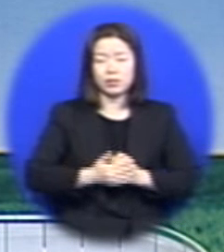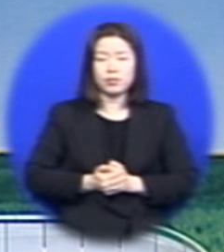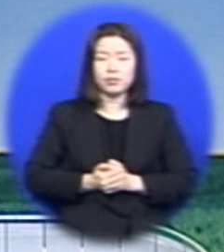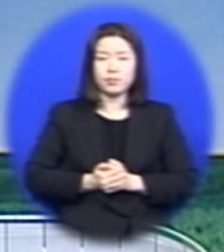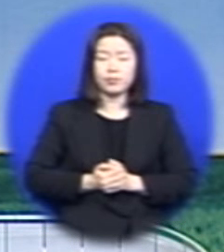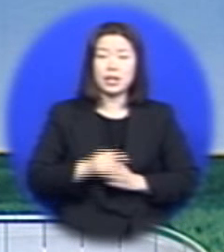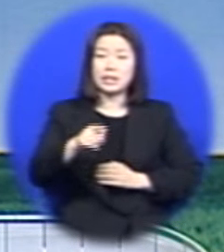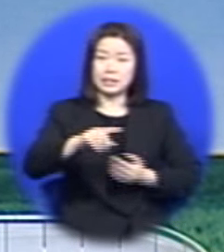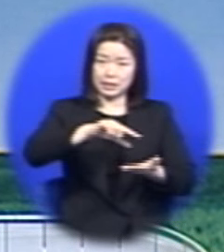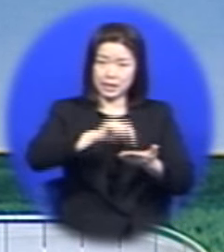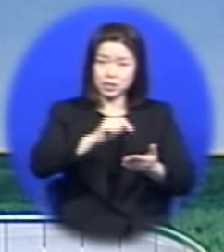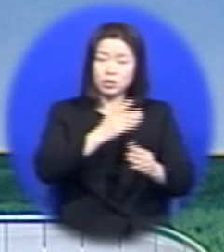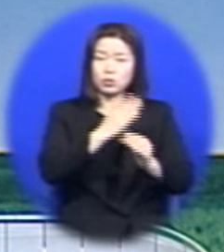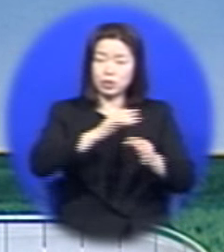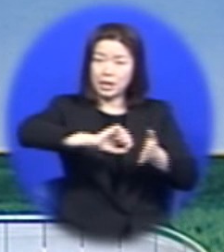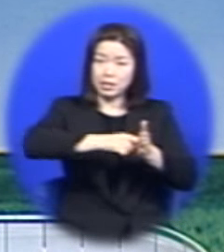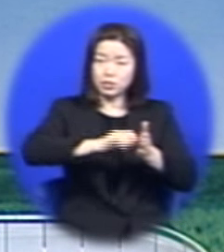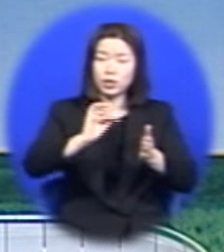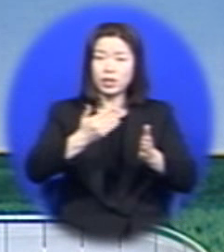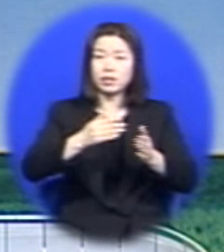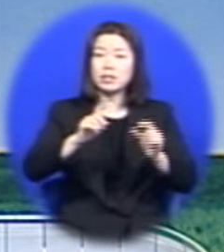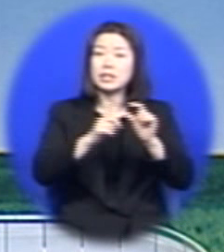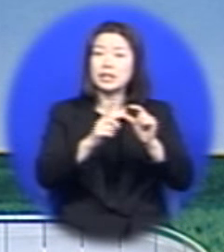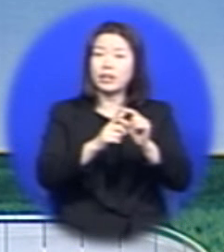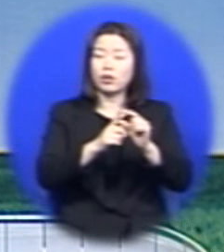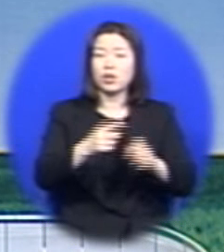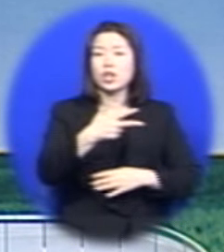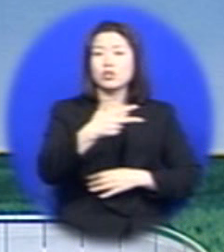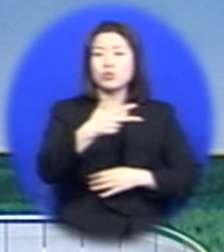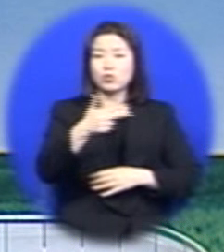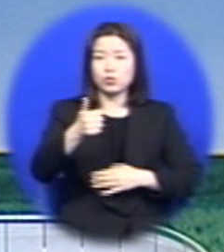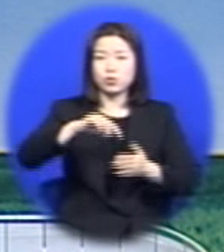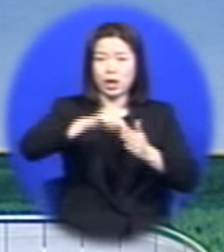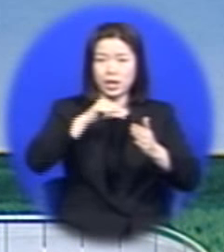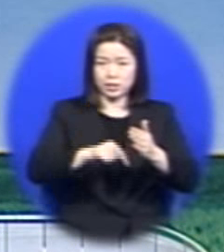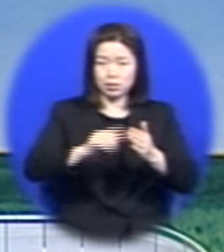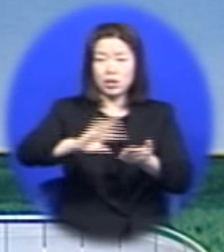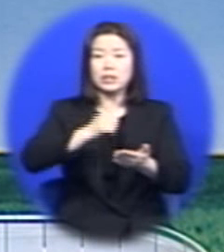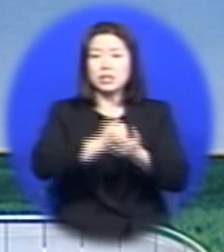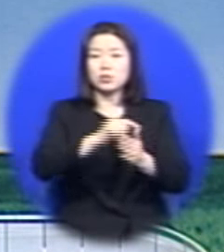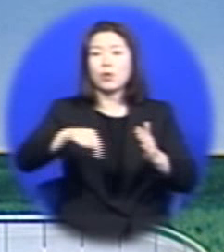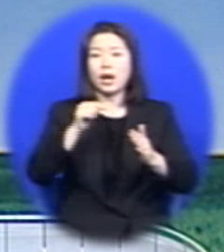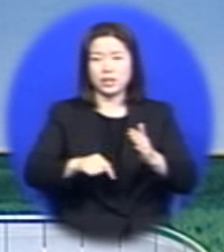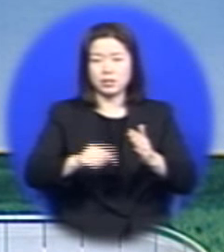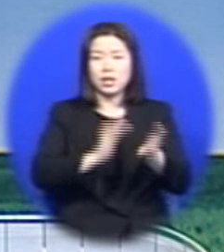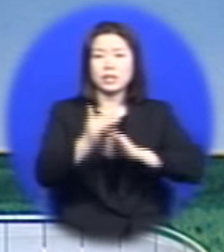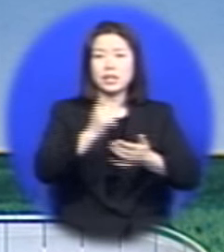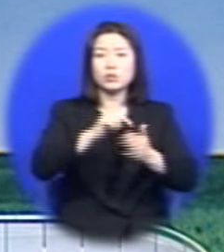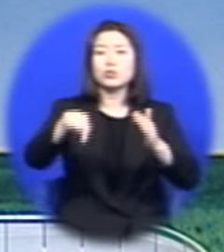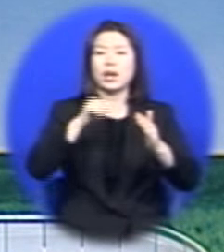그 핵심 열쇠가 되는 단어가 주 안에서, 그리스도 안에서, 예수